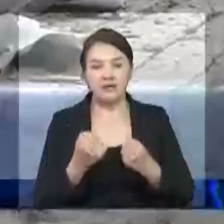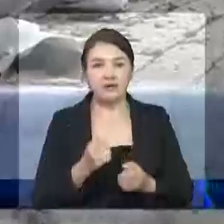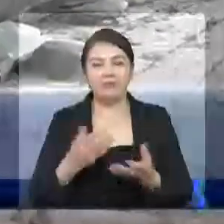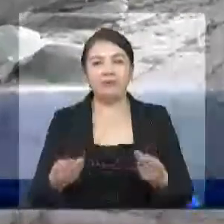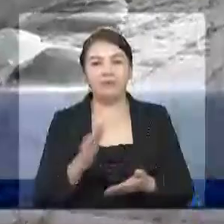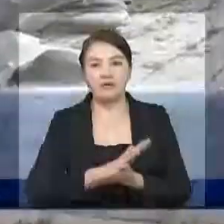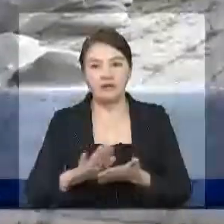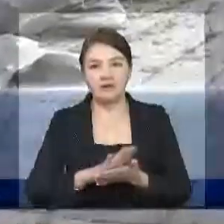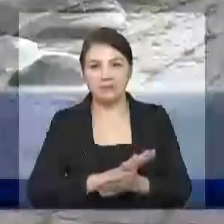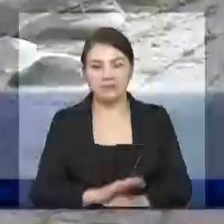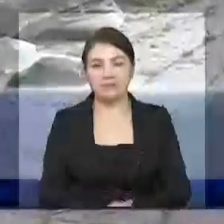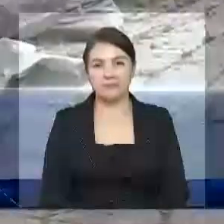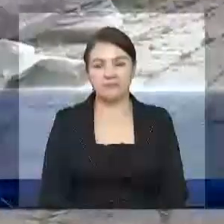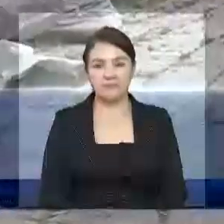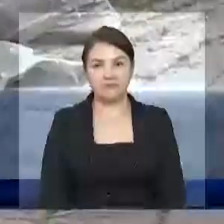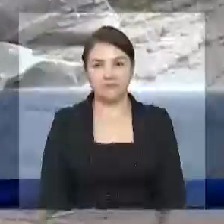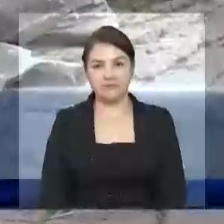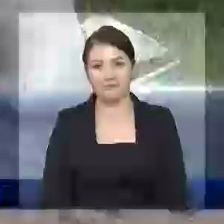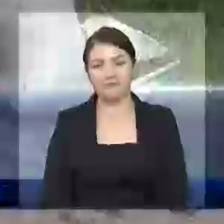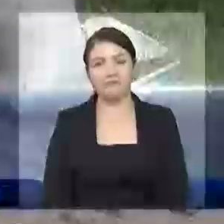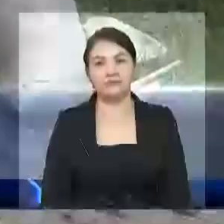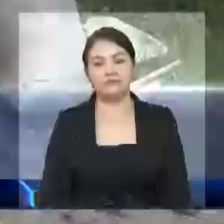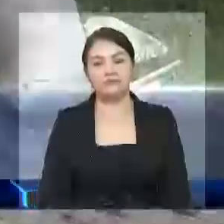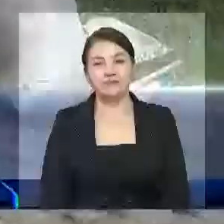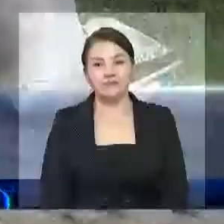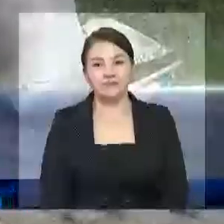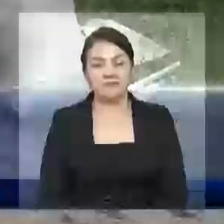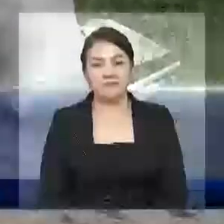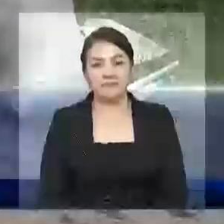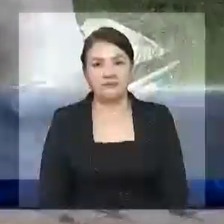принимает мусор бесплатно. Николай Сырбов, Эльмира Кушекбай, Миржан Аманжолов, телеканал Актюбе.